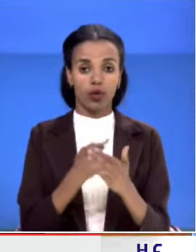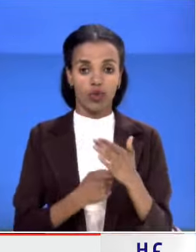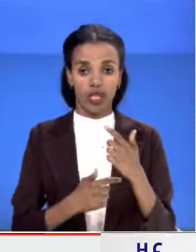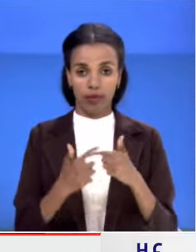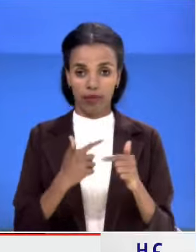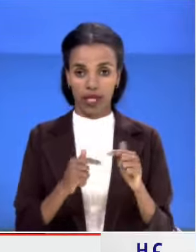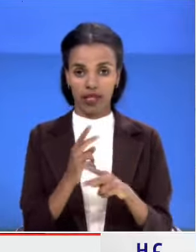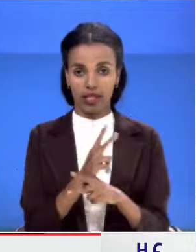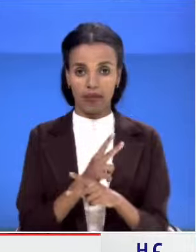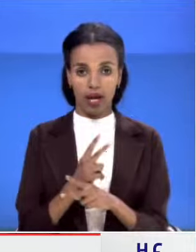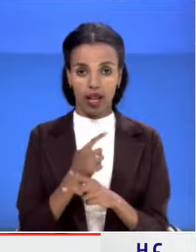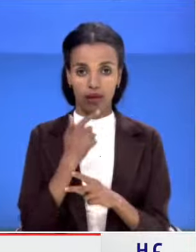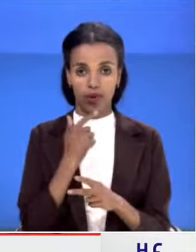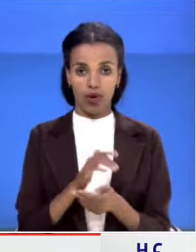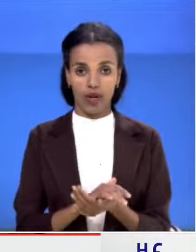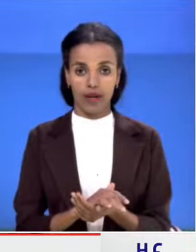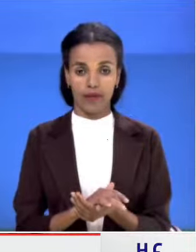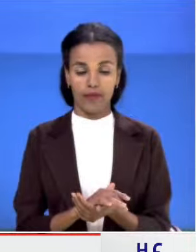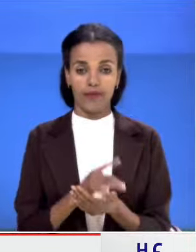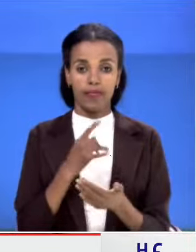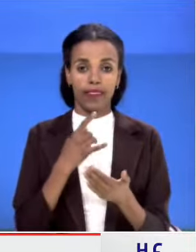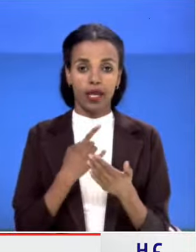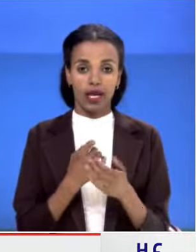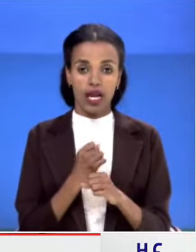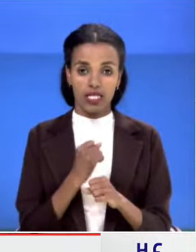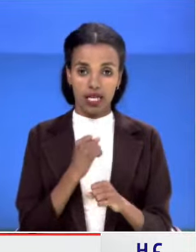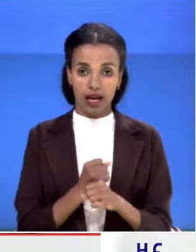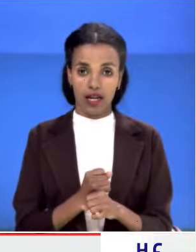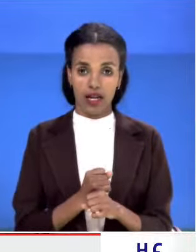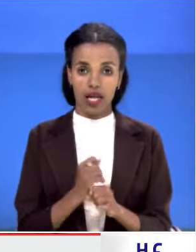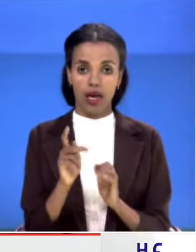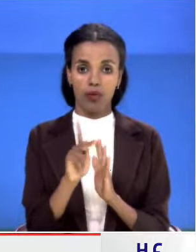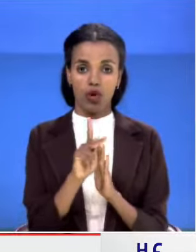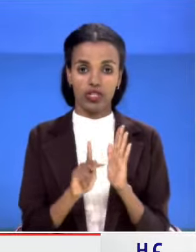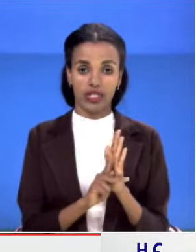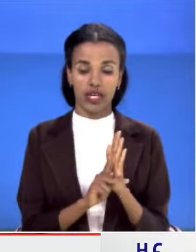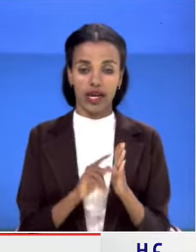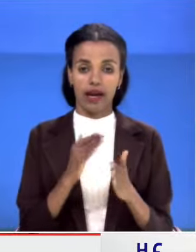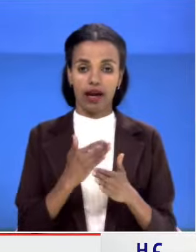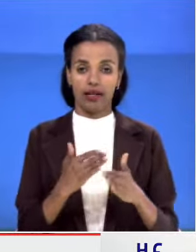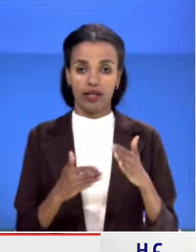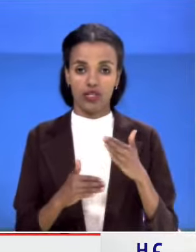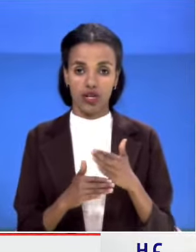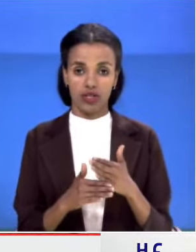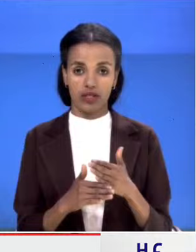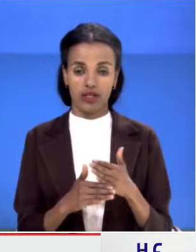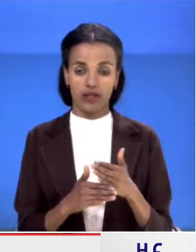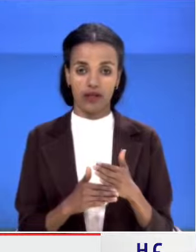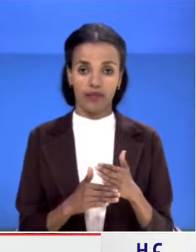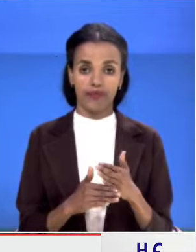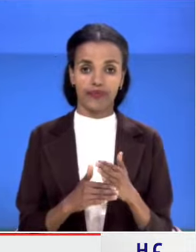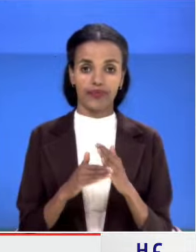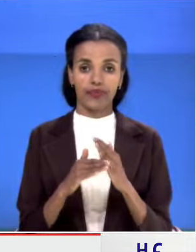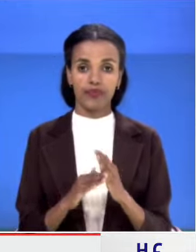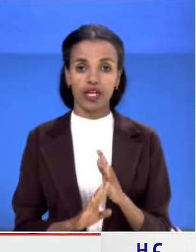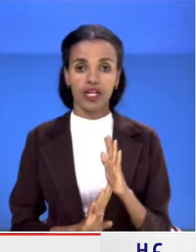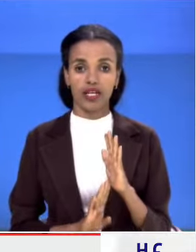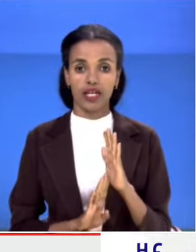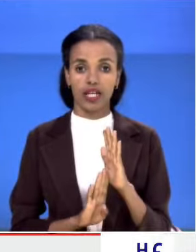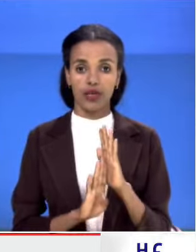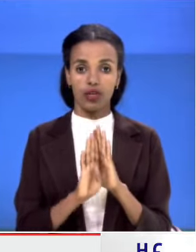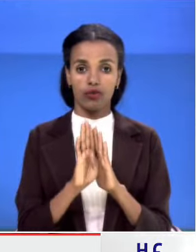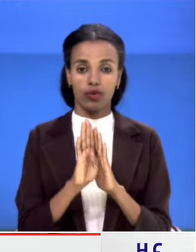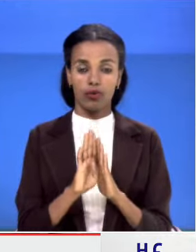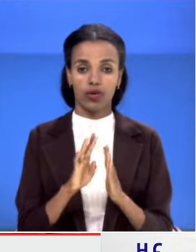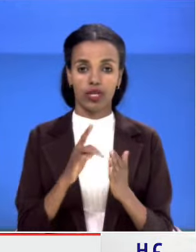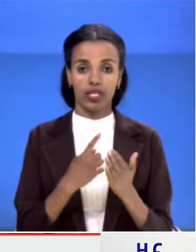ማምጣት ይጠበቃል ብለዋል። የአሰራር፣ የፖሊሲ፣ የአደረጃጀት፣ የሊጋል ፍሬምወርክ እንደዚህ